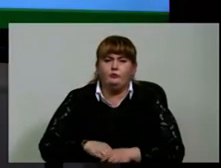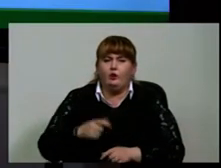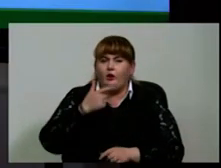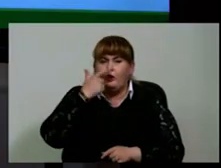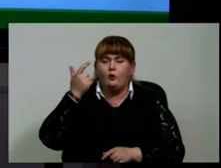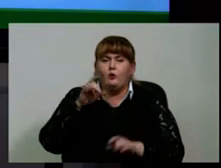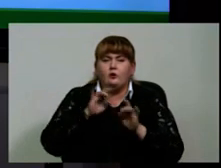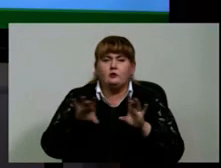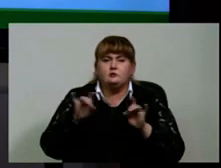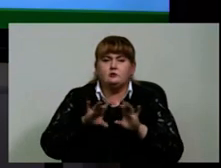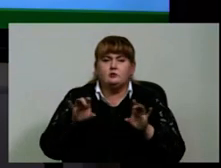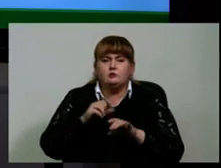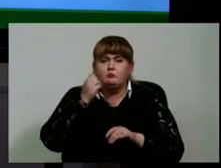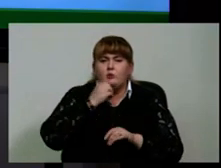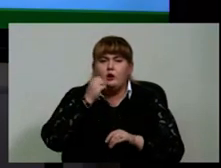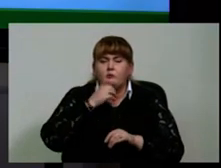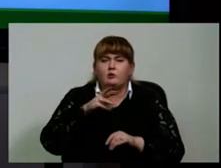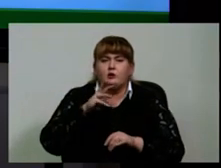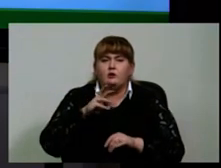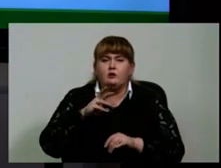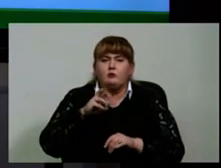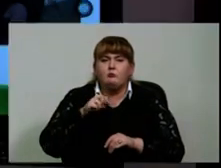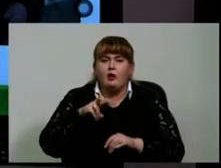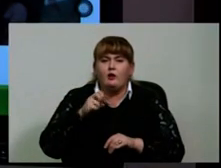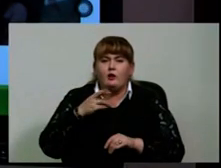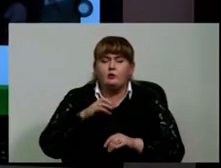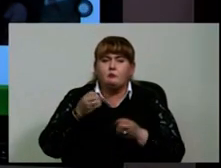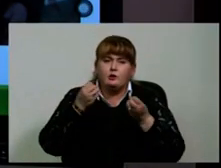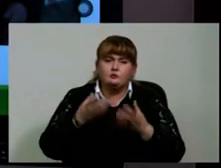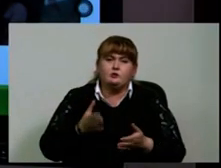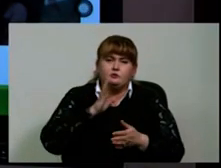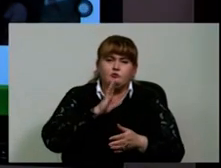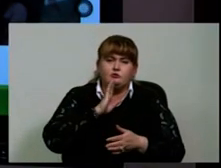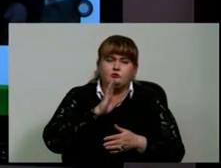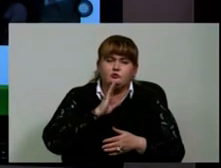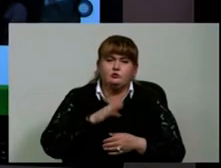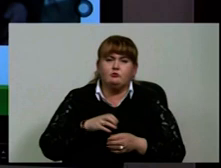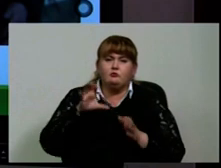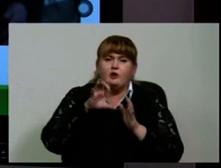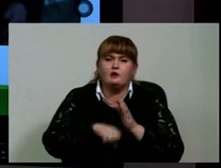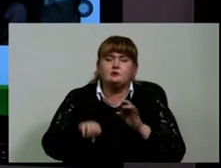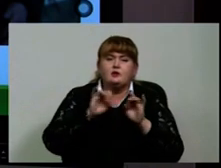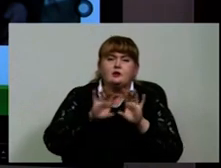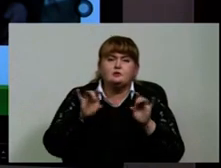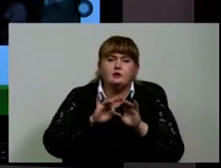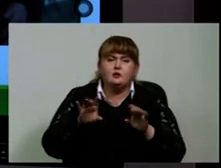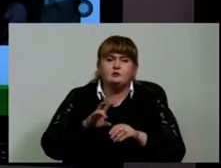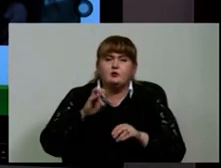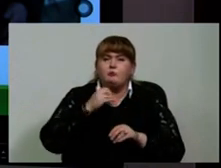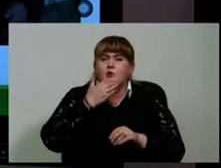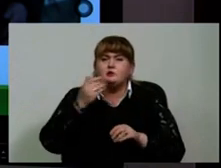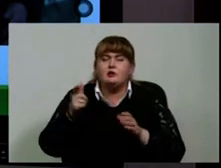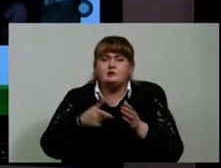Герои рассказа. Бабка Маланья – простая сельская женщина. Только в конце рассказа, на